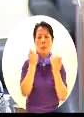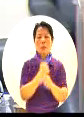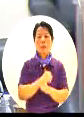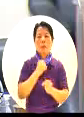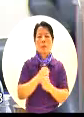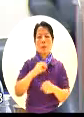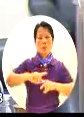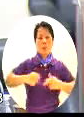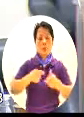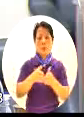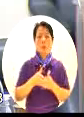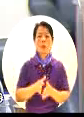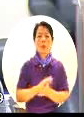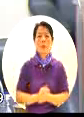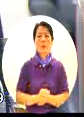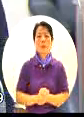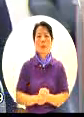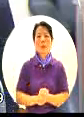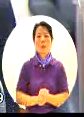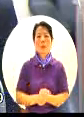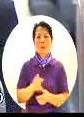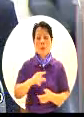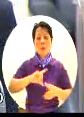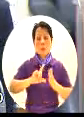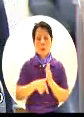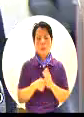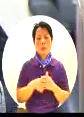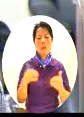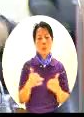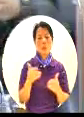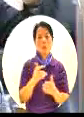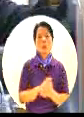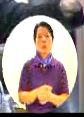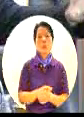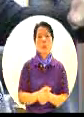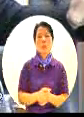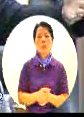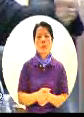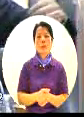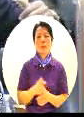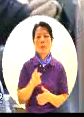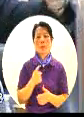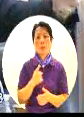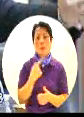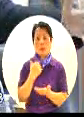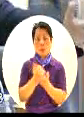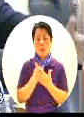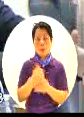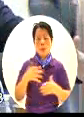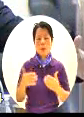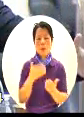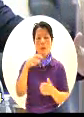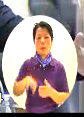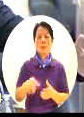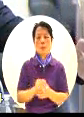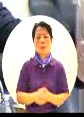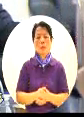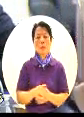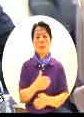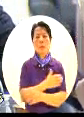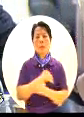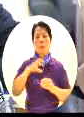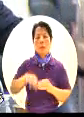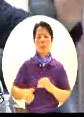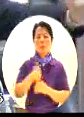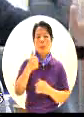个改善哈，抱歉是真问题啦哈，我无请咱交通局的陈局长来做一个答复，